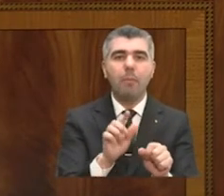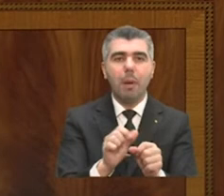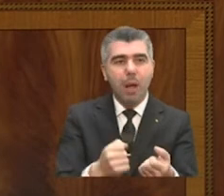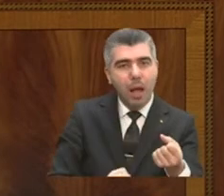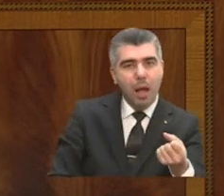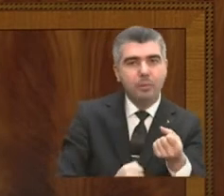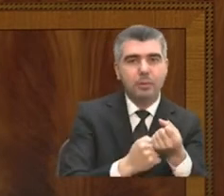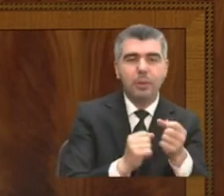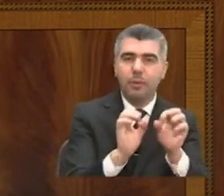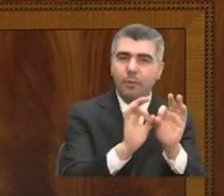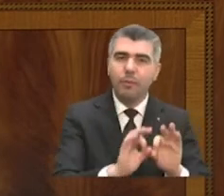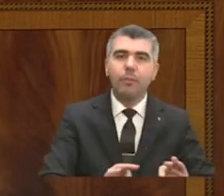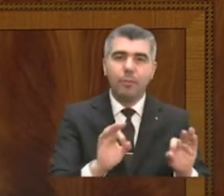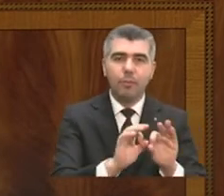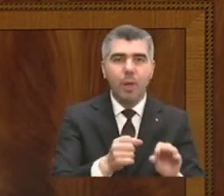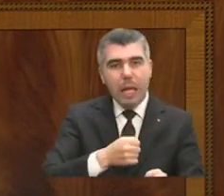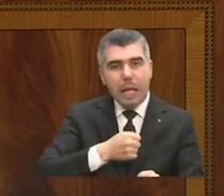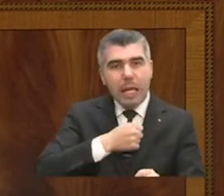l'Espagne,